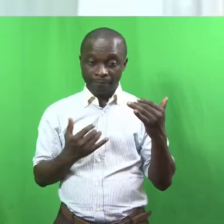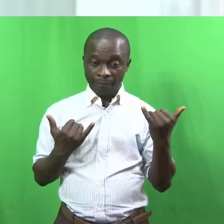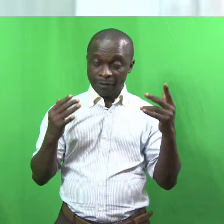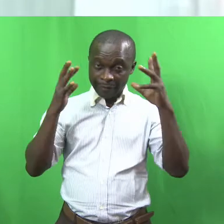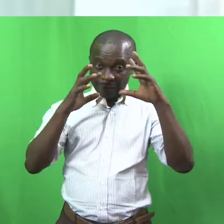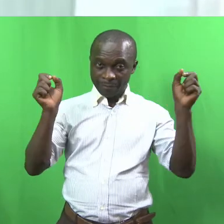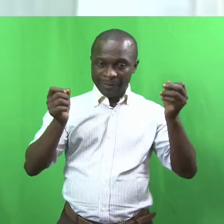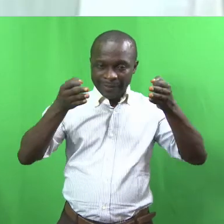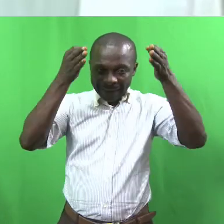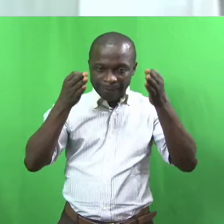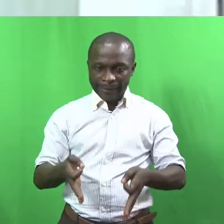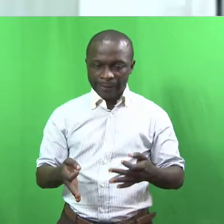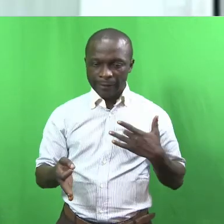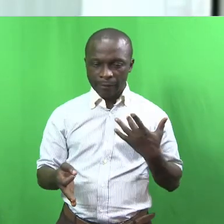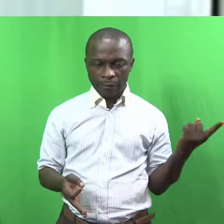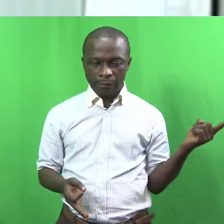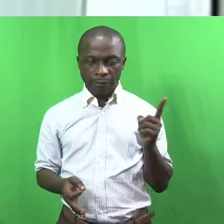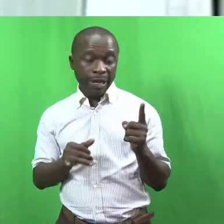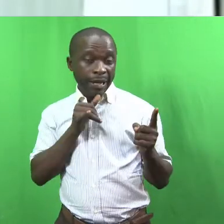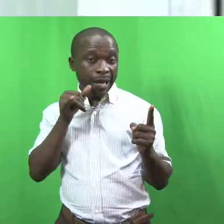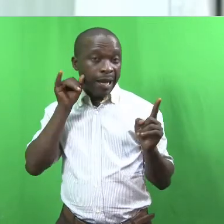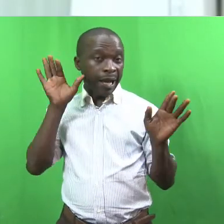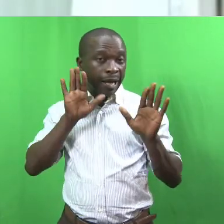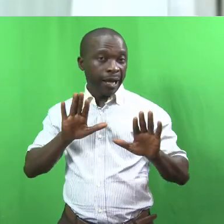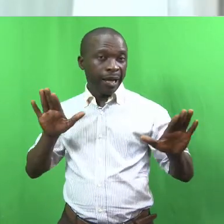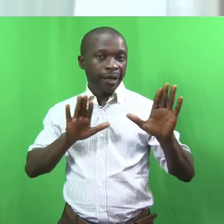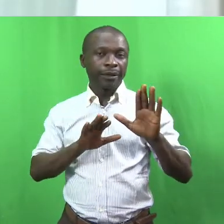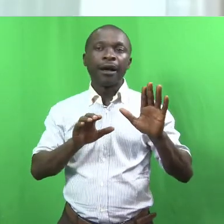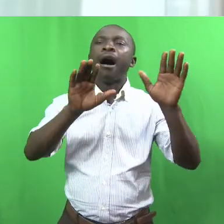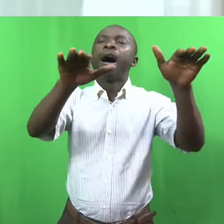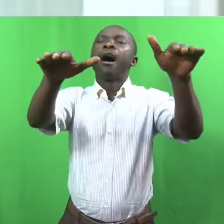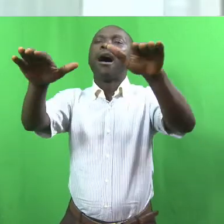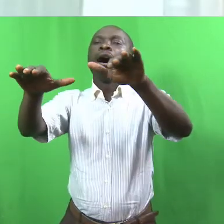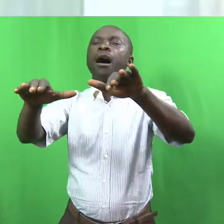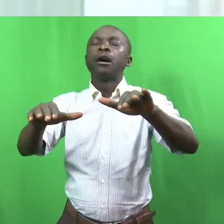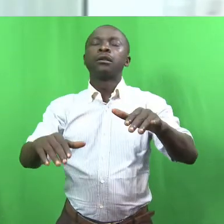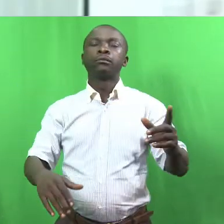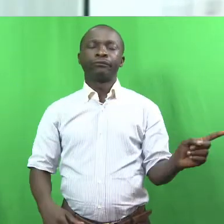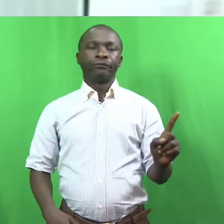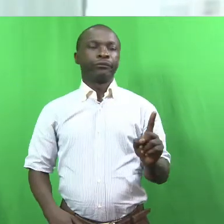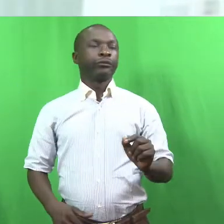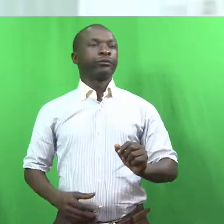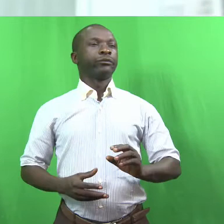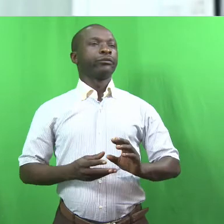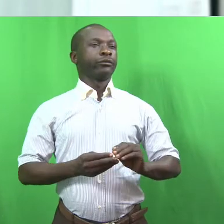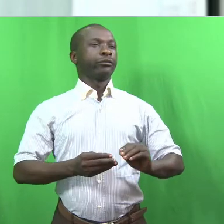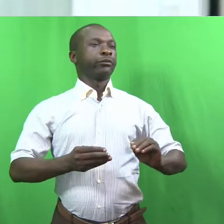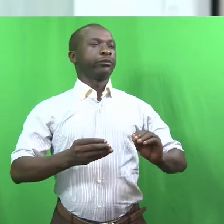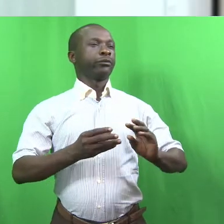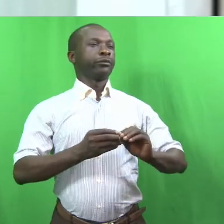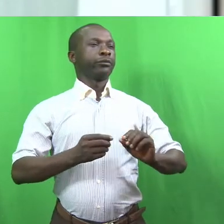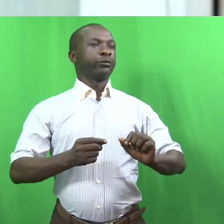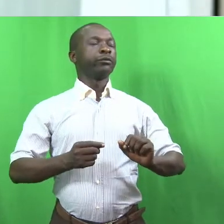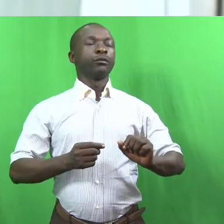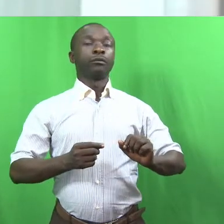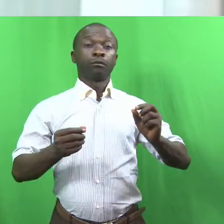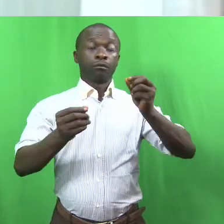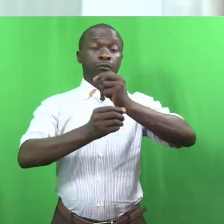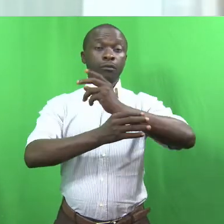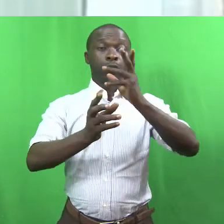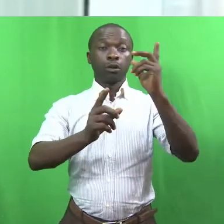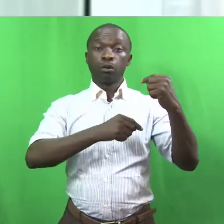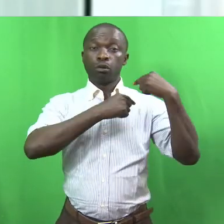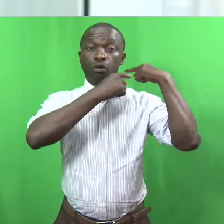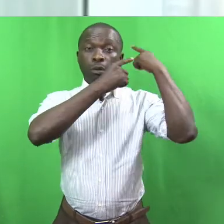a finalement pris la parole hier dimanche pour s'adresser directement aux Congolais. Lors de son discours, où il a livré le bilan des